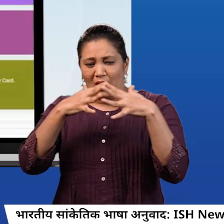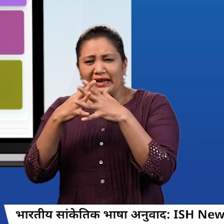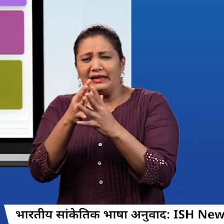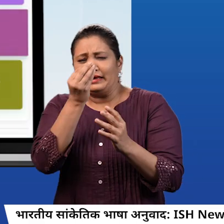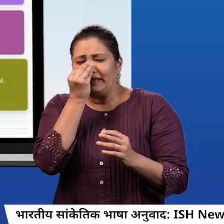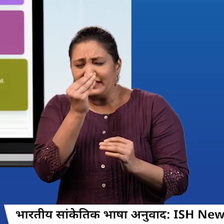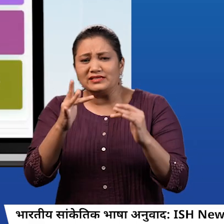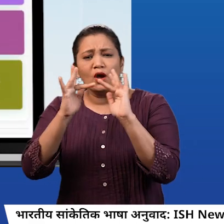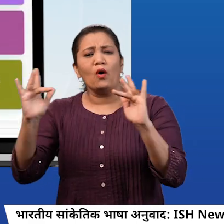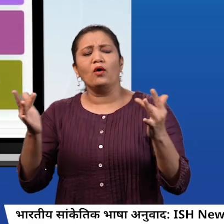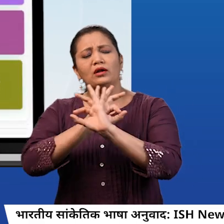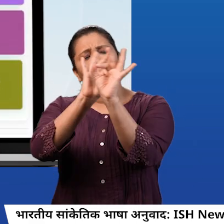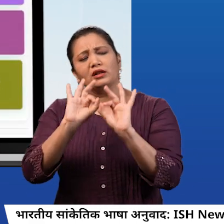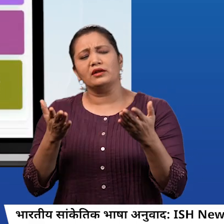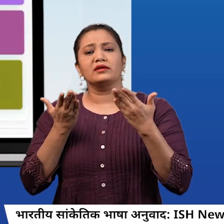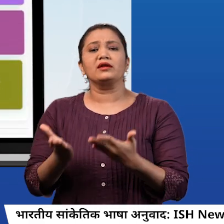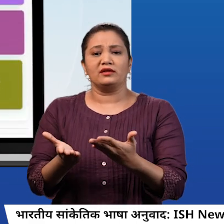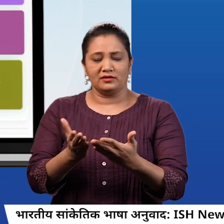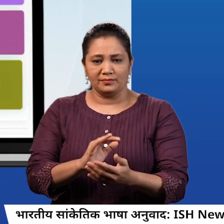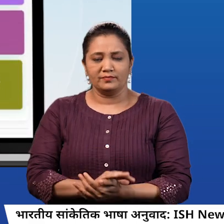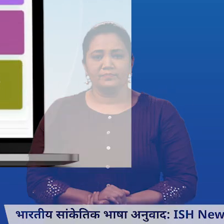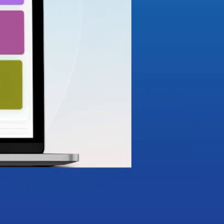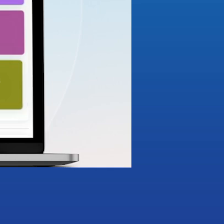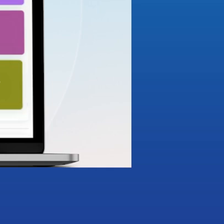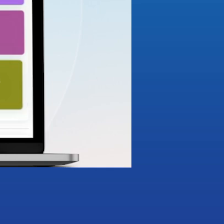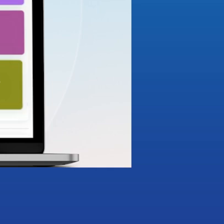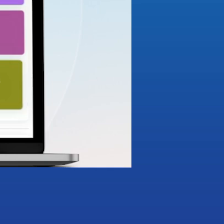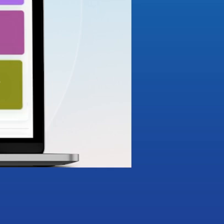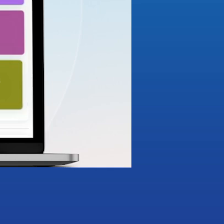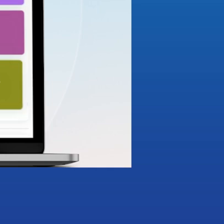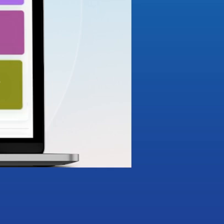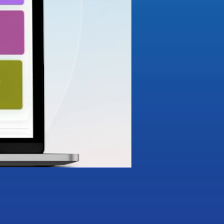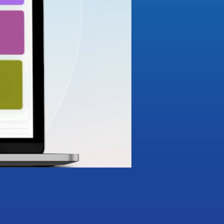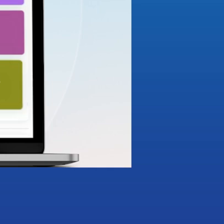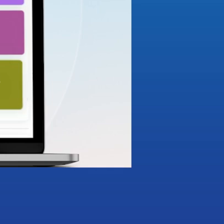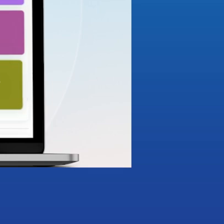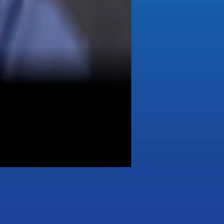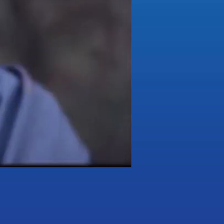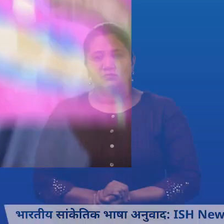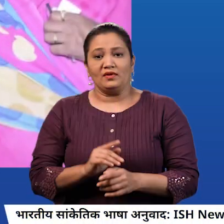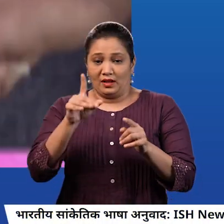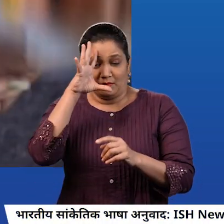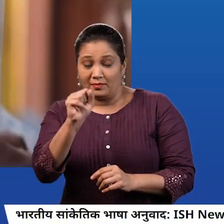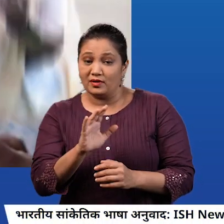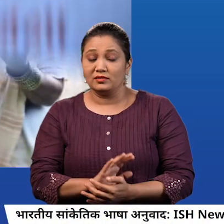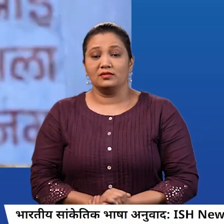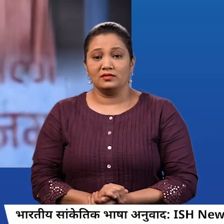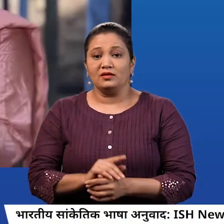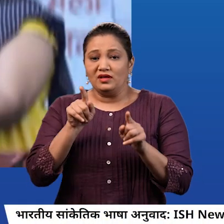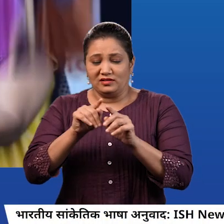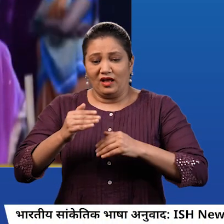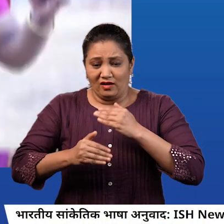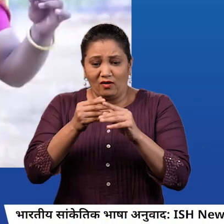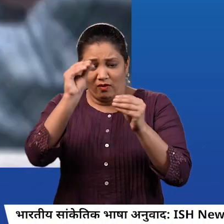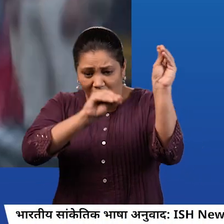voters.eci.gov.in या संकेतस्थळाच्या माध्यमातून उपलब्ध करून दिलेली ऑनलाईन अर्ज प्रक्रिया केवढी सोपी येते. लक्षात घ्या, ही